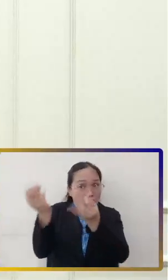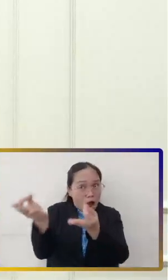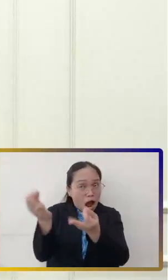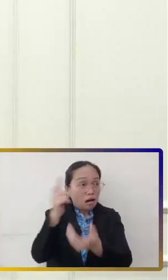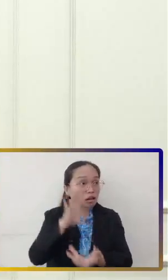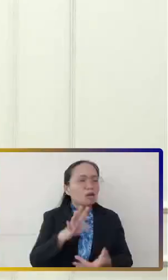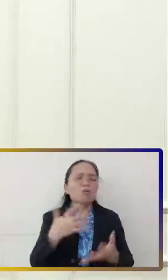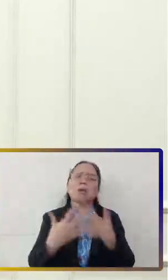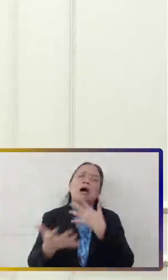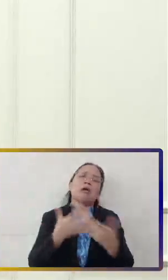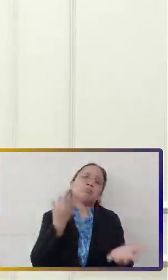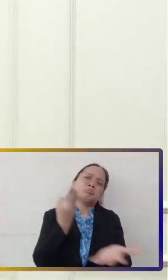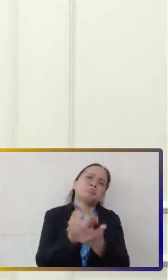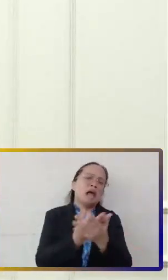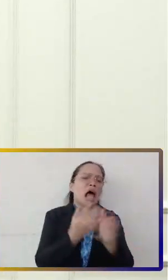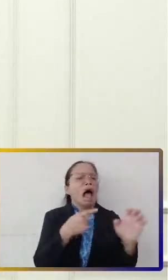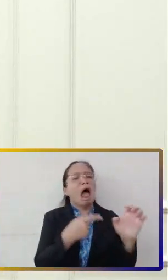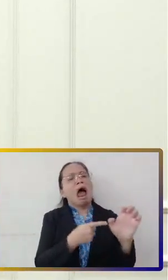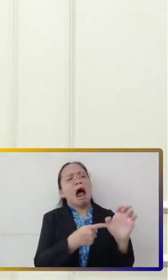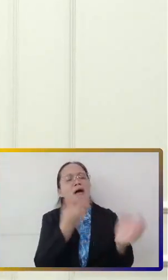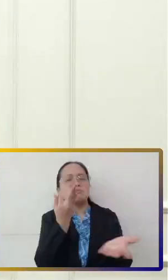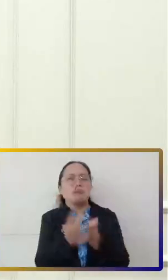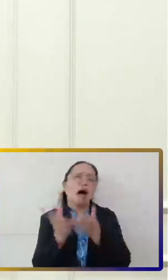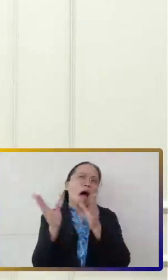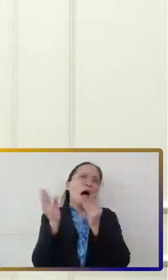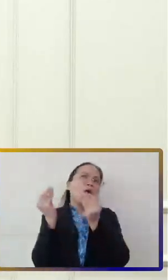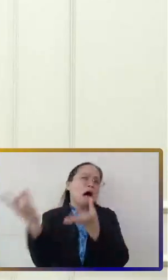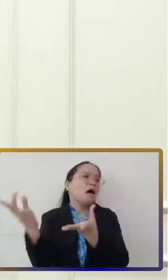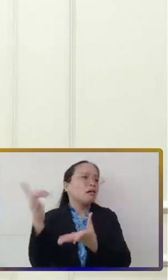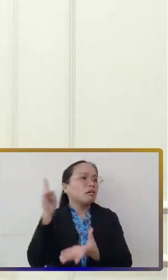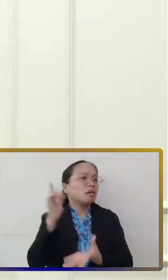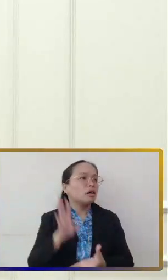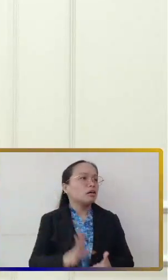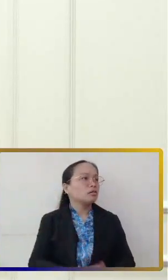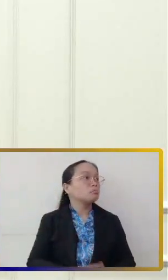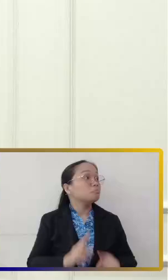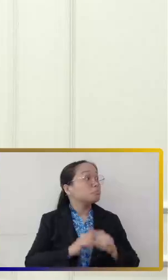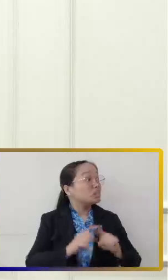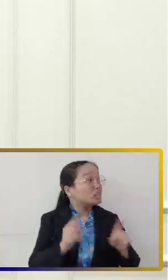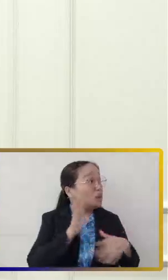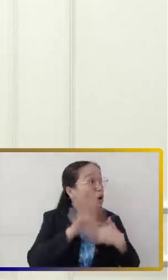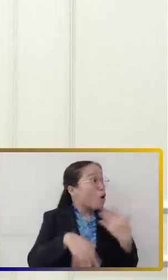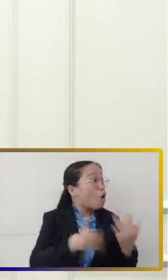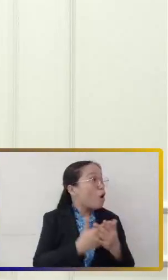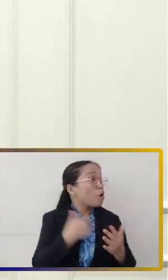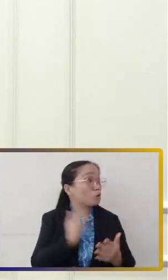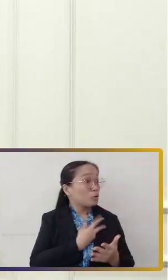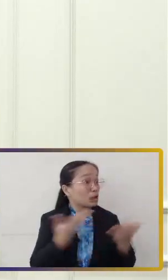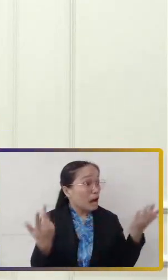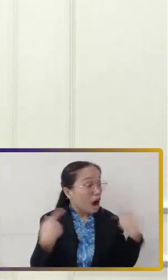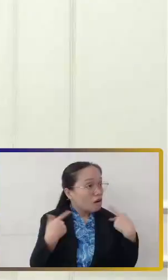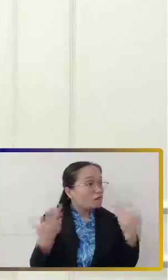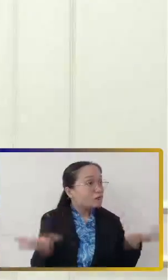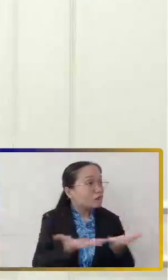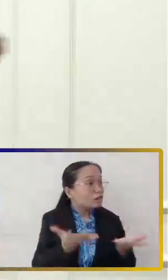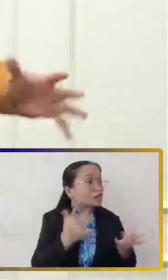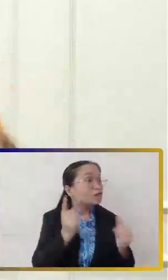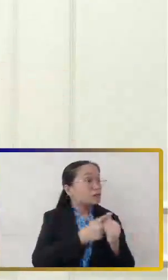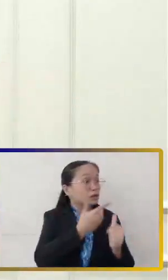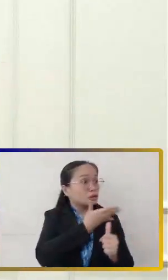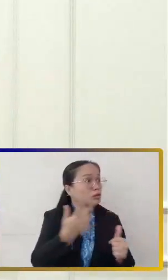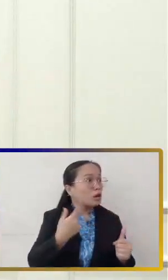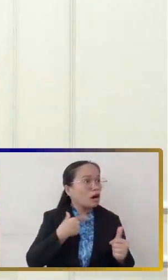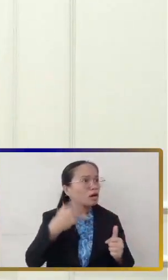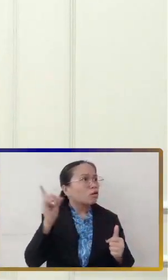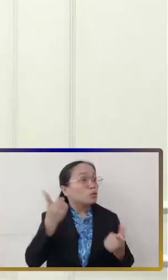kong ibigay. Extra money. But listen, lahat ng binibigay sa atin ng Panginoon, imagine na humiwalay po